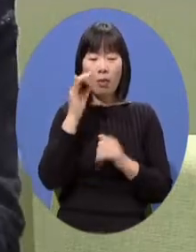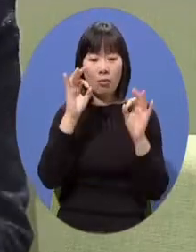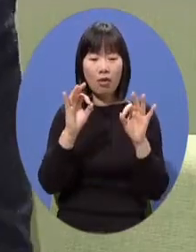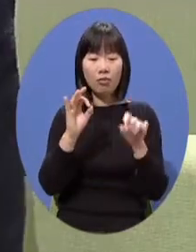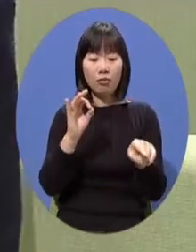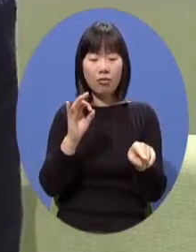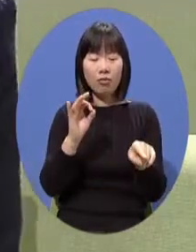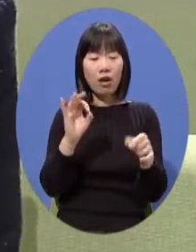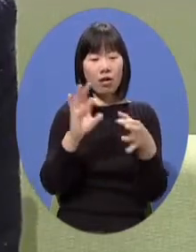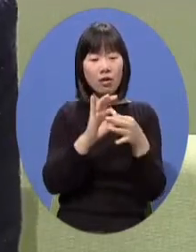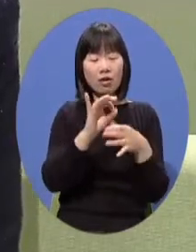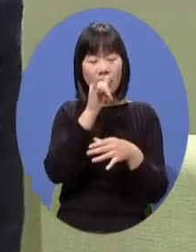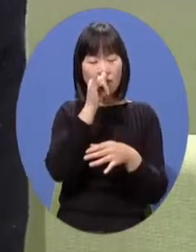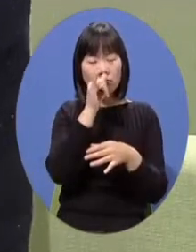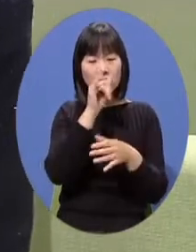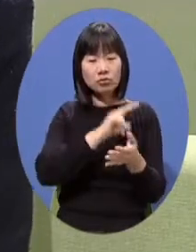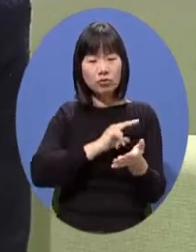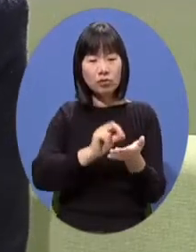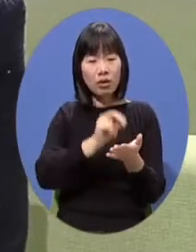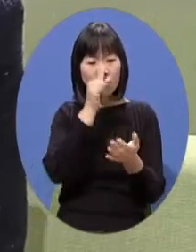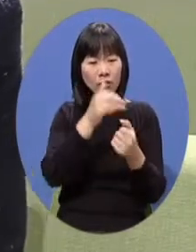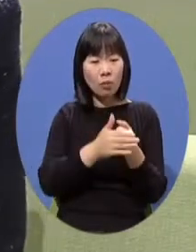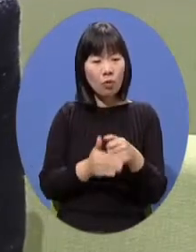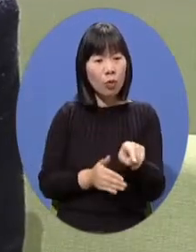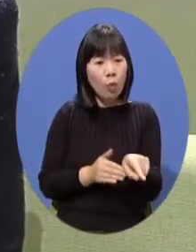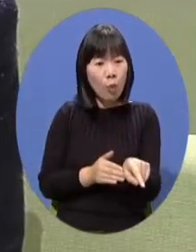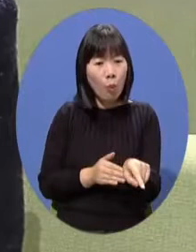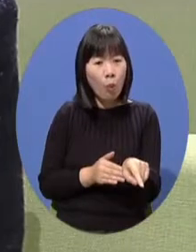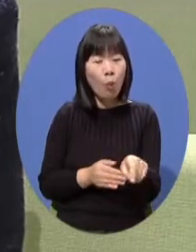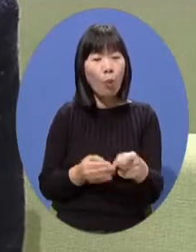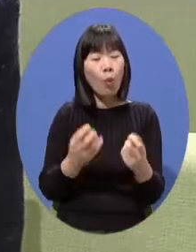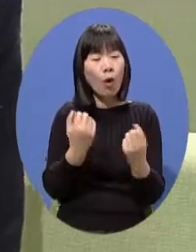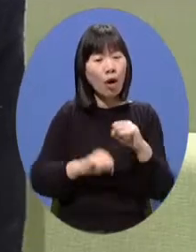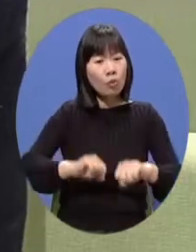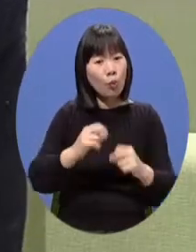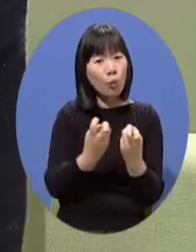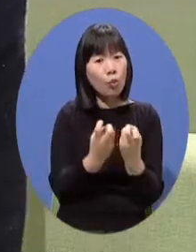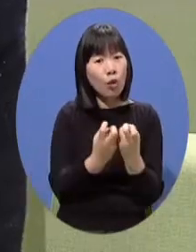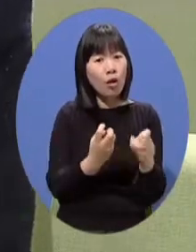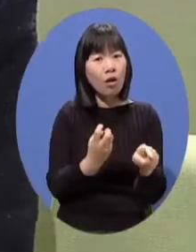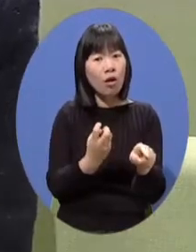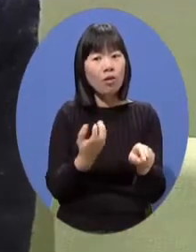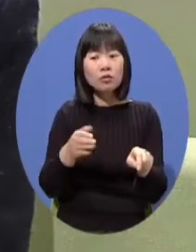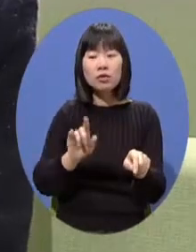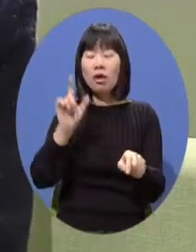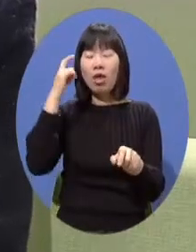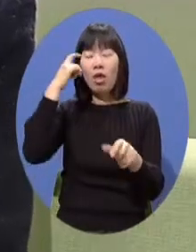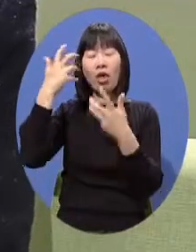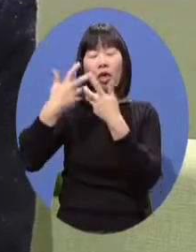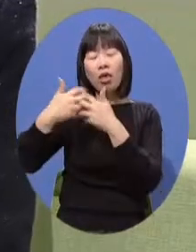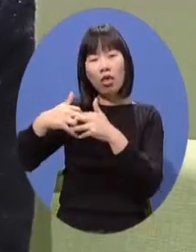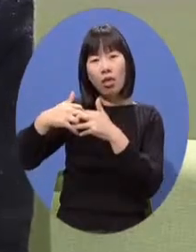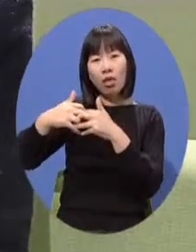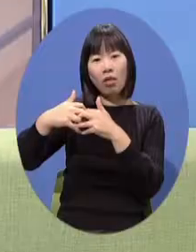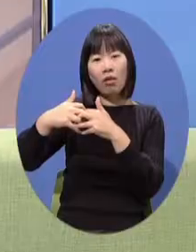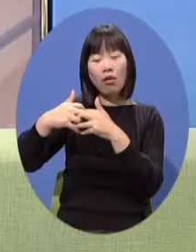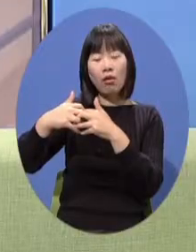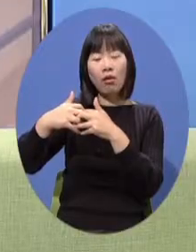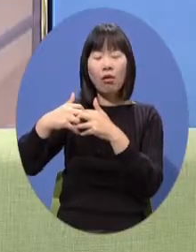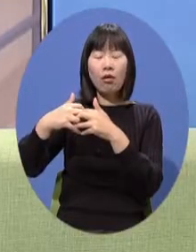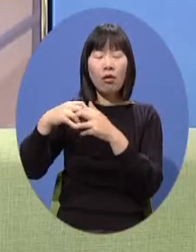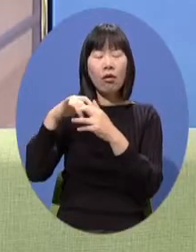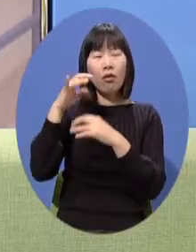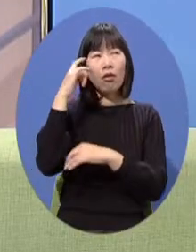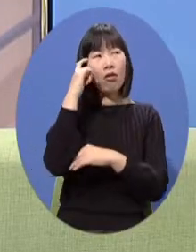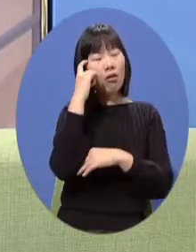때 얘랑 좀 관련이 있는 게 있어서 그래서 너는 어떻게 했어? 이렇게 얼음처럼 굳어버리거나